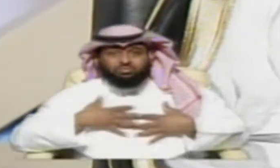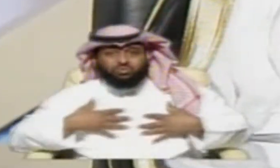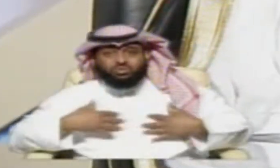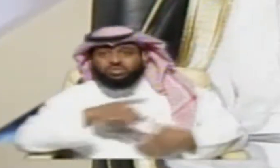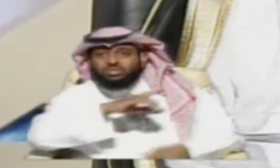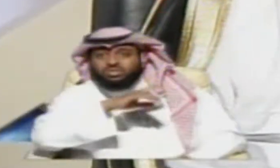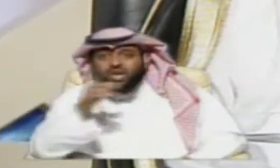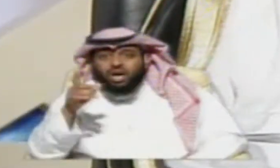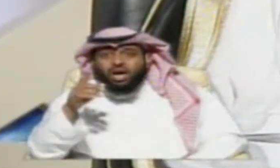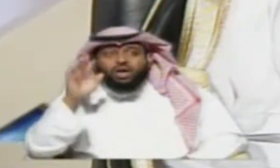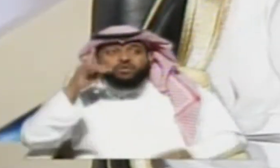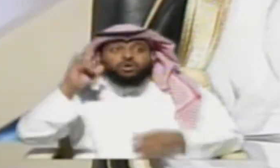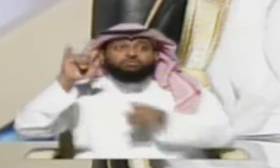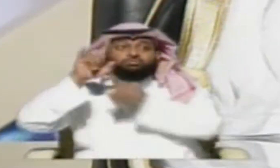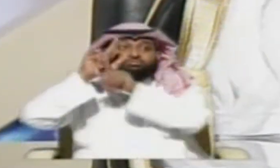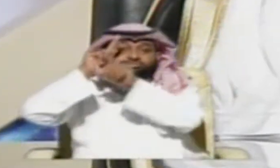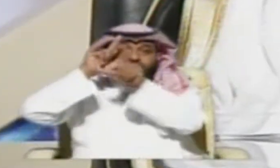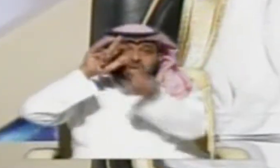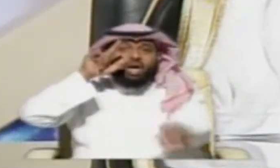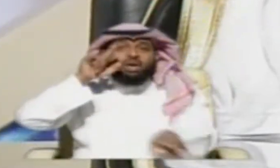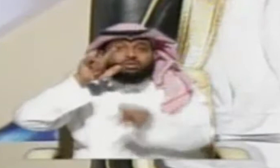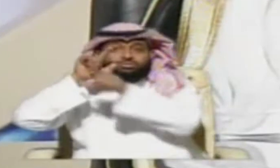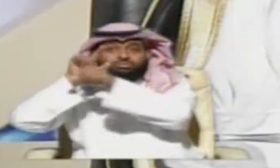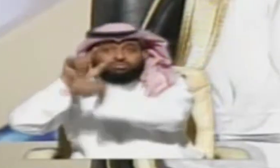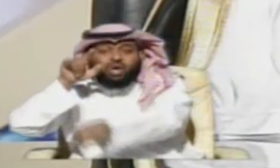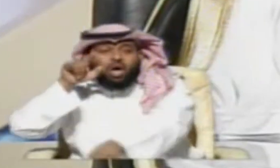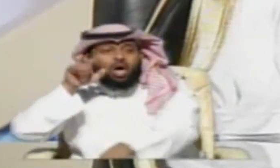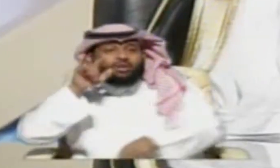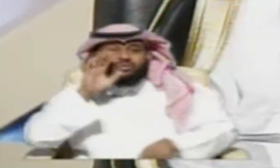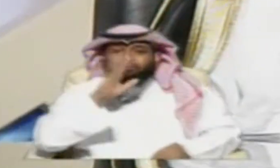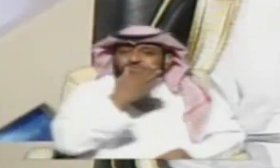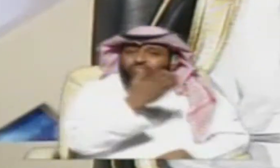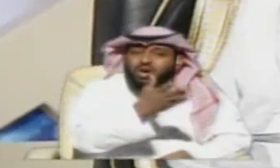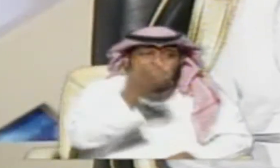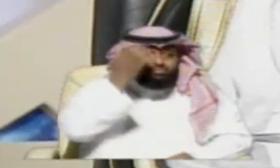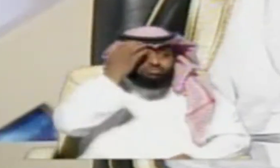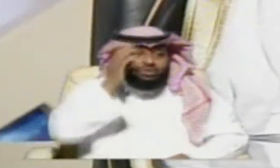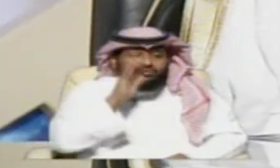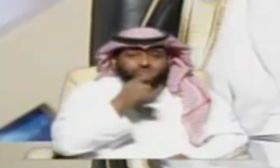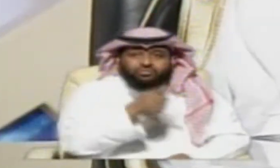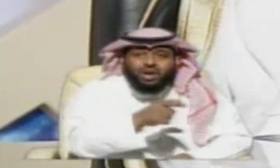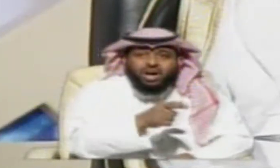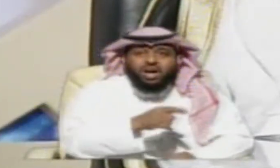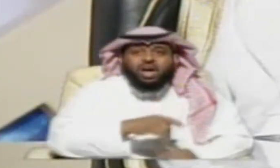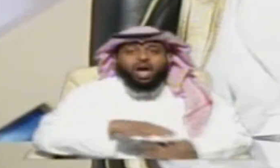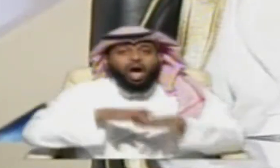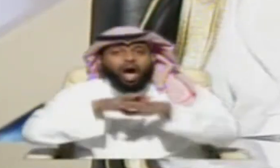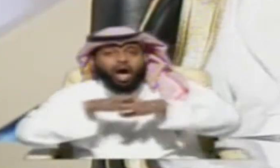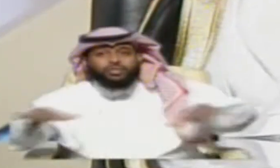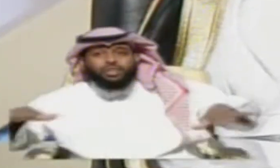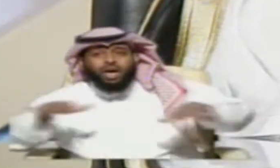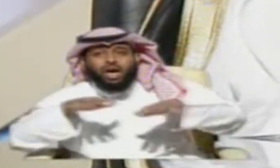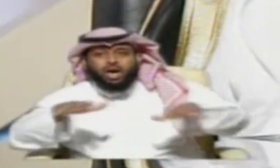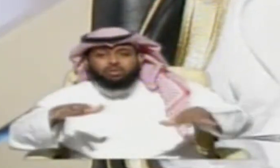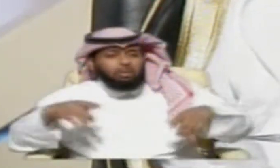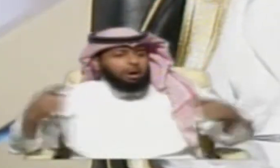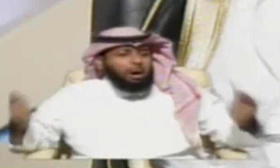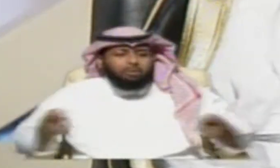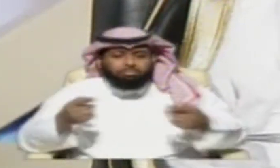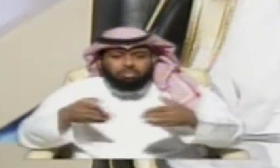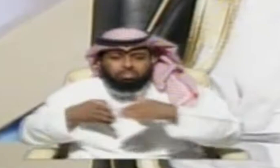الجو والصواريخ من الأرض والمدفعيات تجتاح الأراضي، لا تفرق بين شيخ